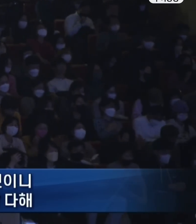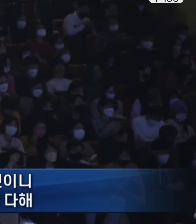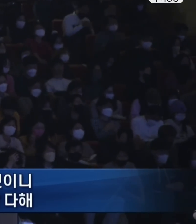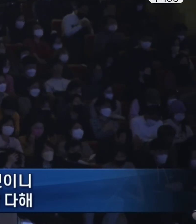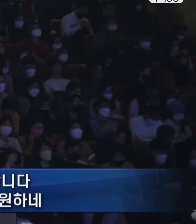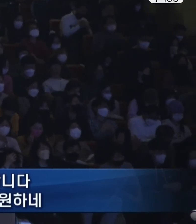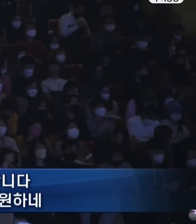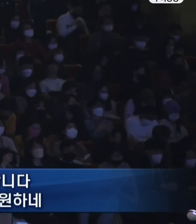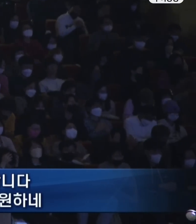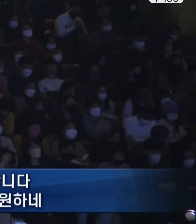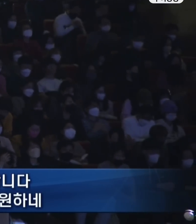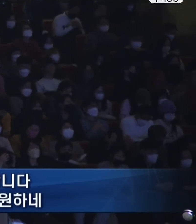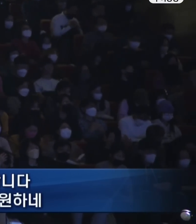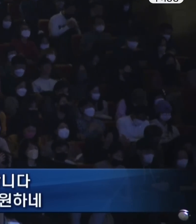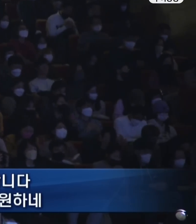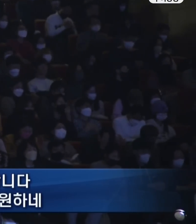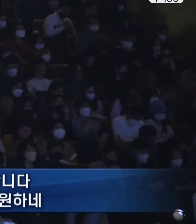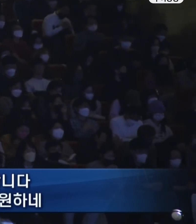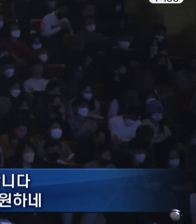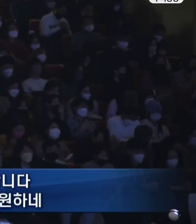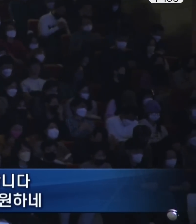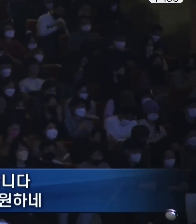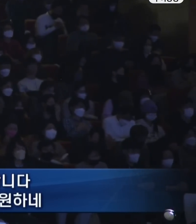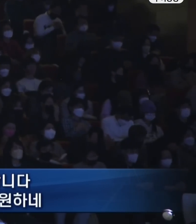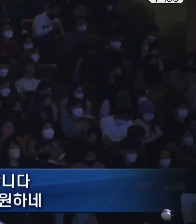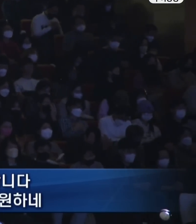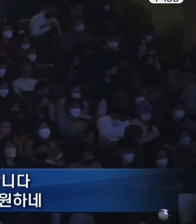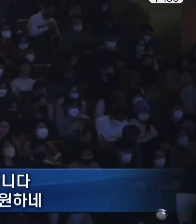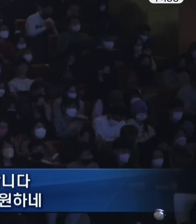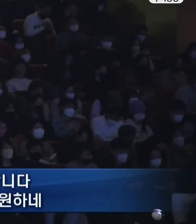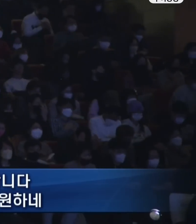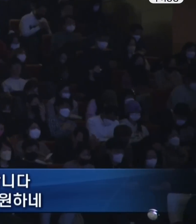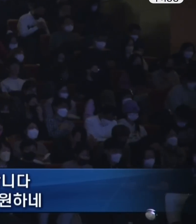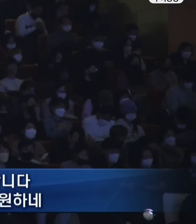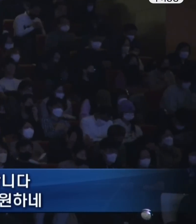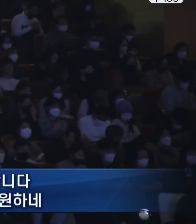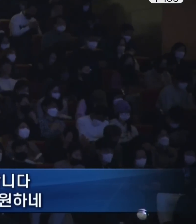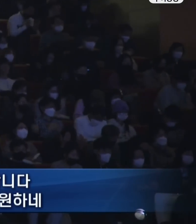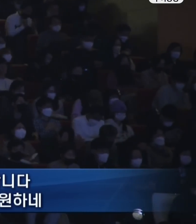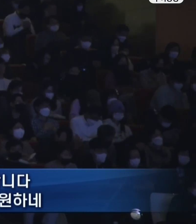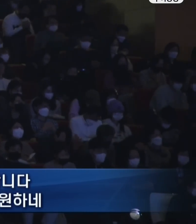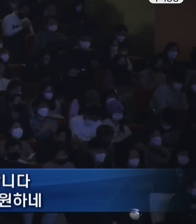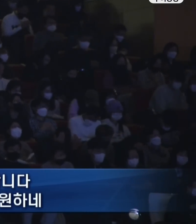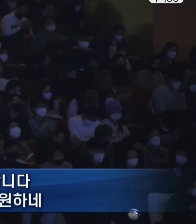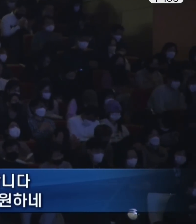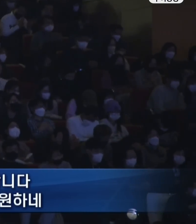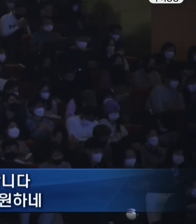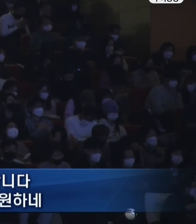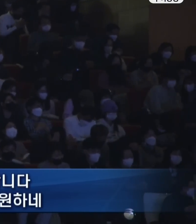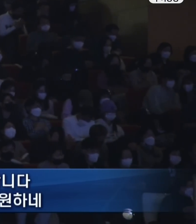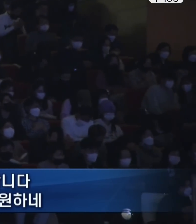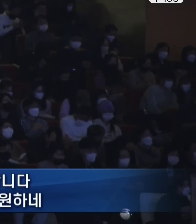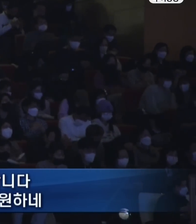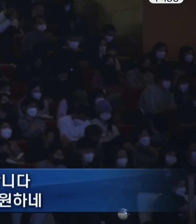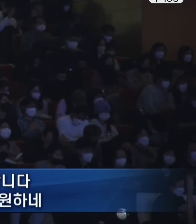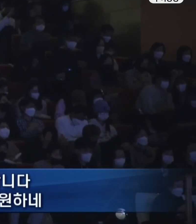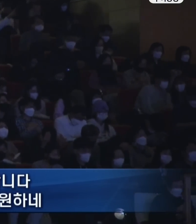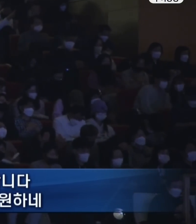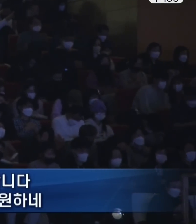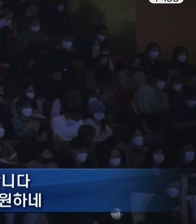주님의 부르심을 받기를 원합니다. 충성된 자로 주님 앞에 서기를 원합니다. 주님이 내 영혼을 부르시는